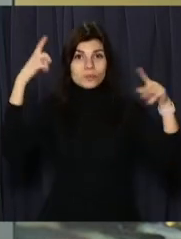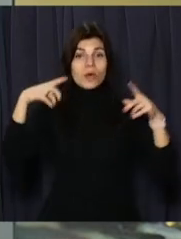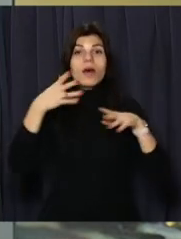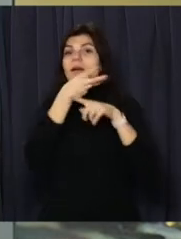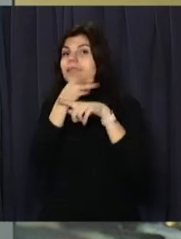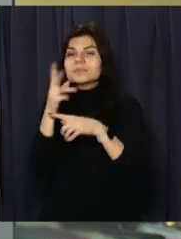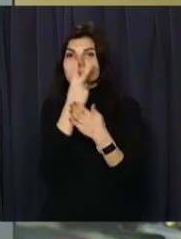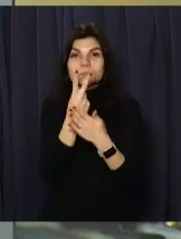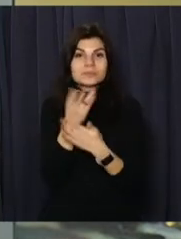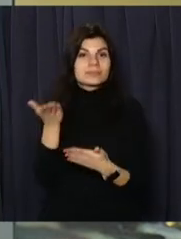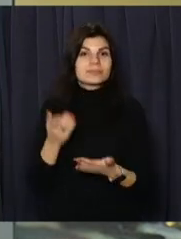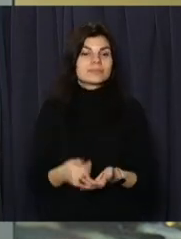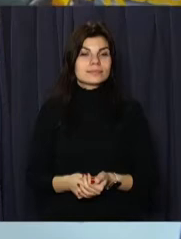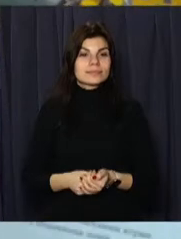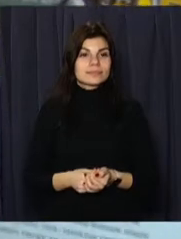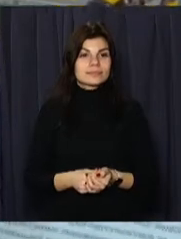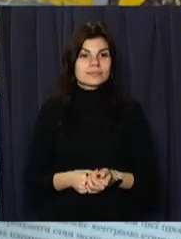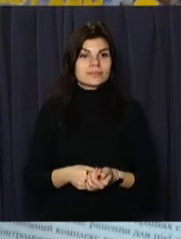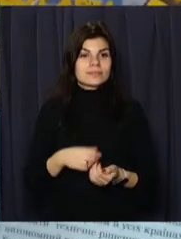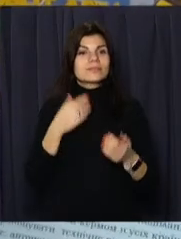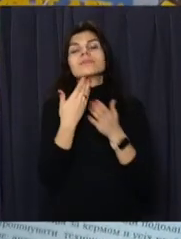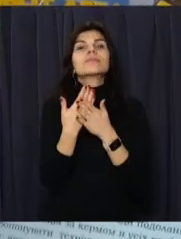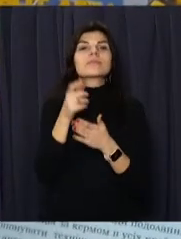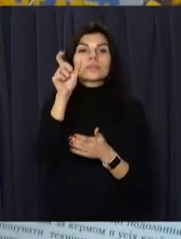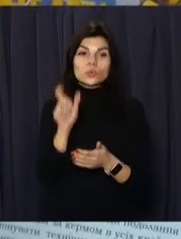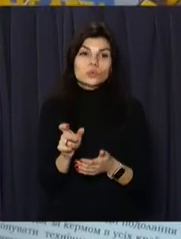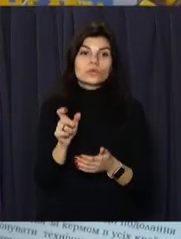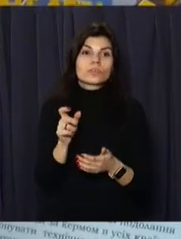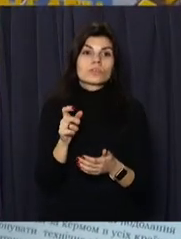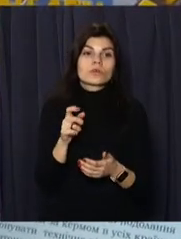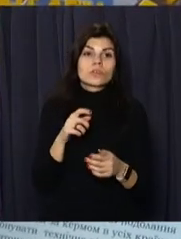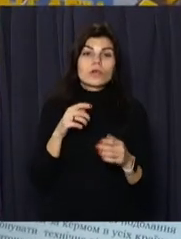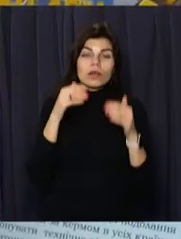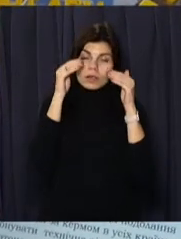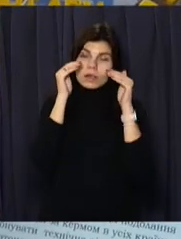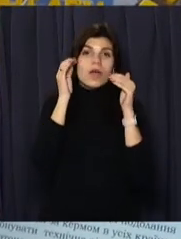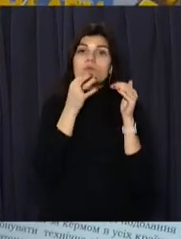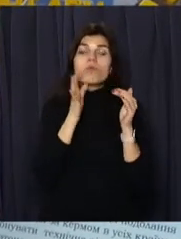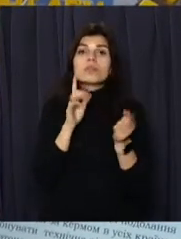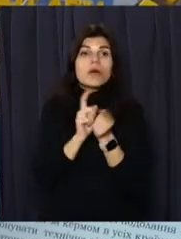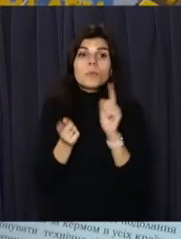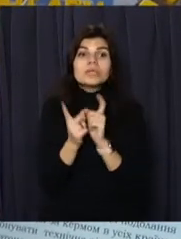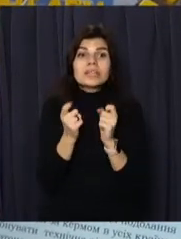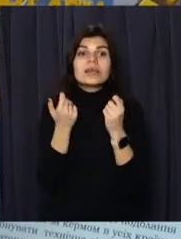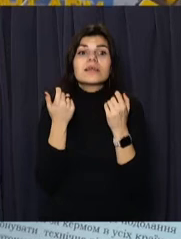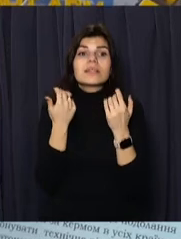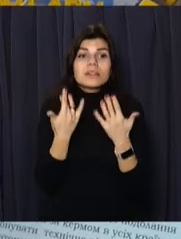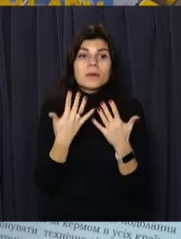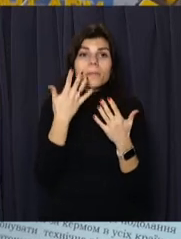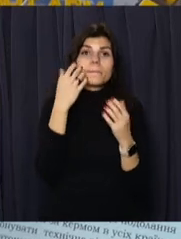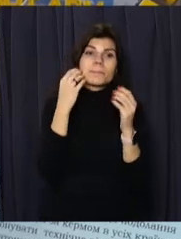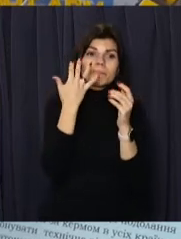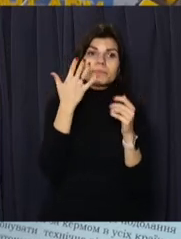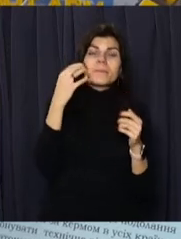сюжет. Не дать человеку на финальной стадии, чтобы он уснул, а наоборот, за несколько, за